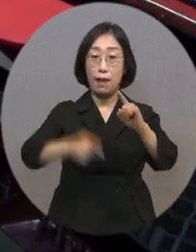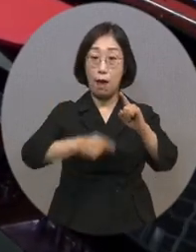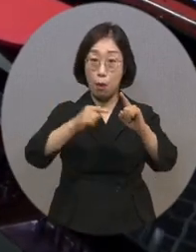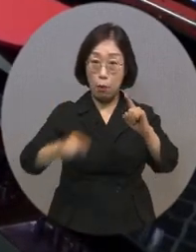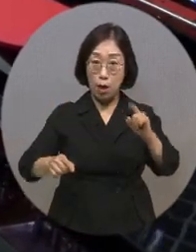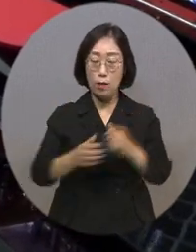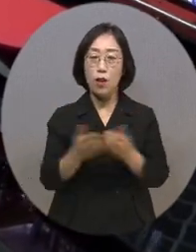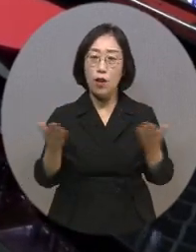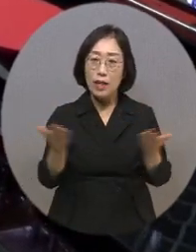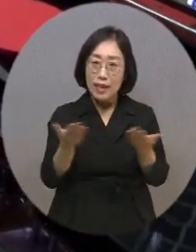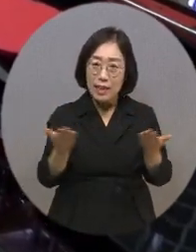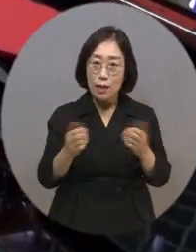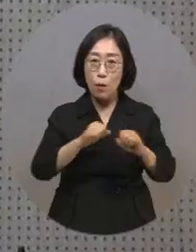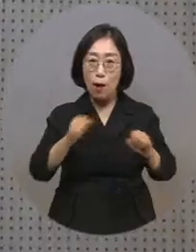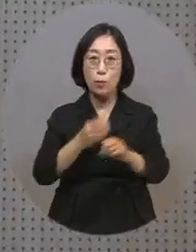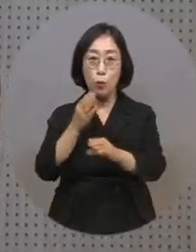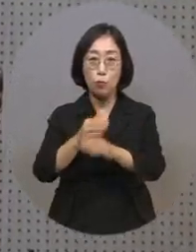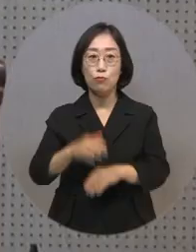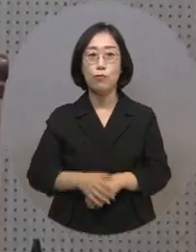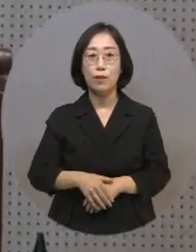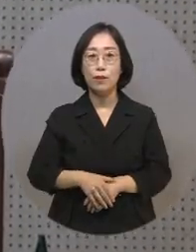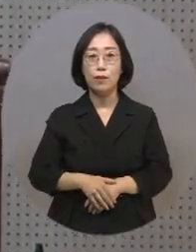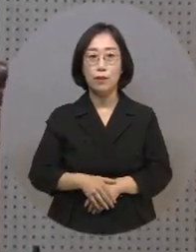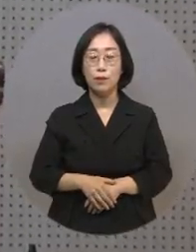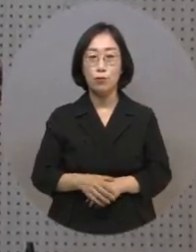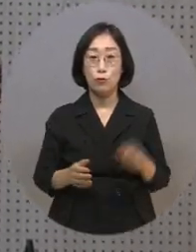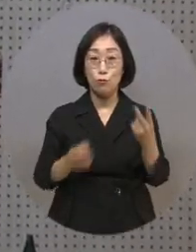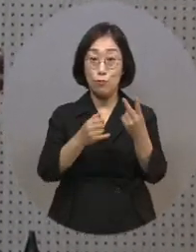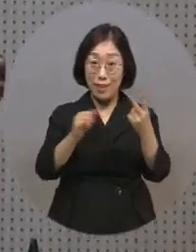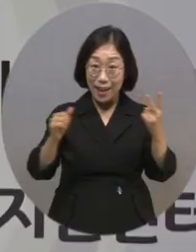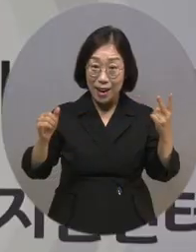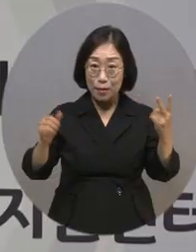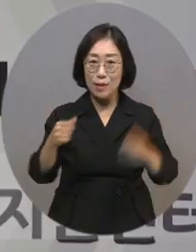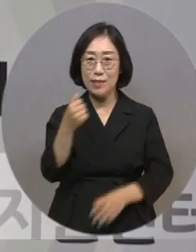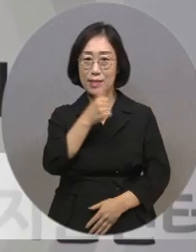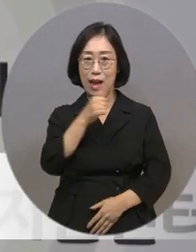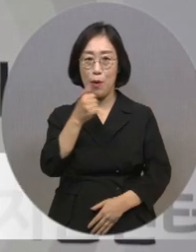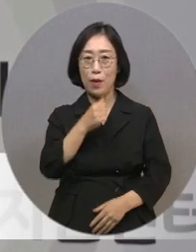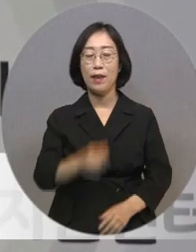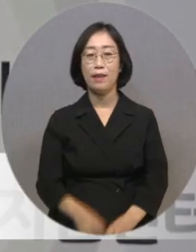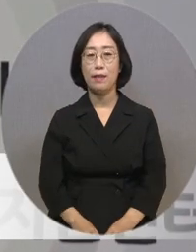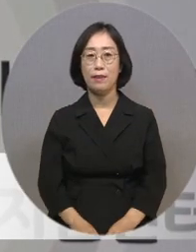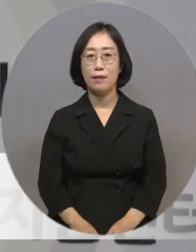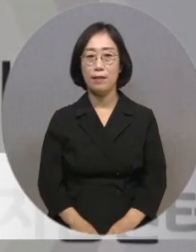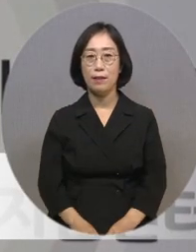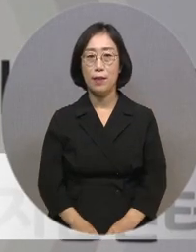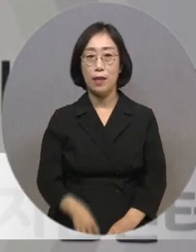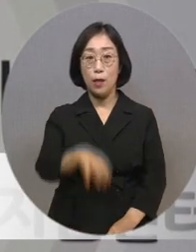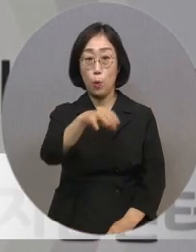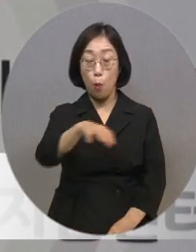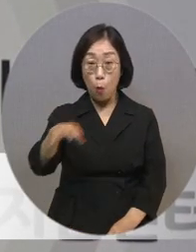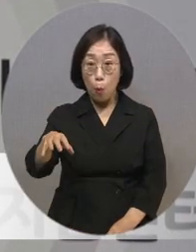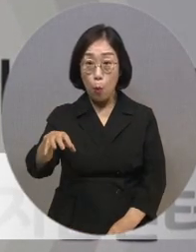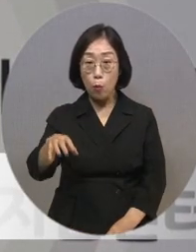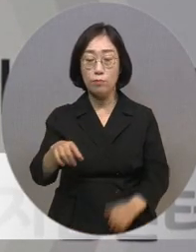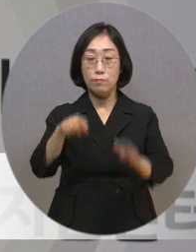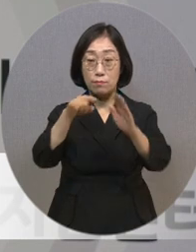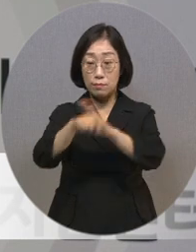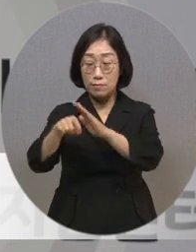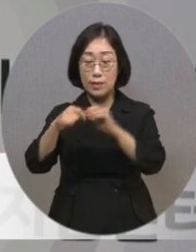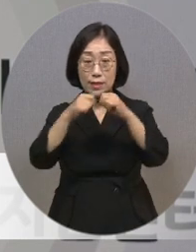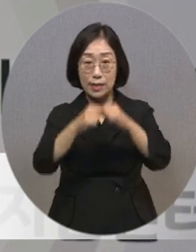있는 강명재 군과 강혜련 사무국장이 진행을 맡았습니다. 현장을 나와서 보면은